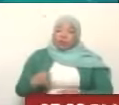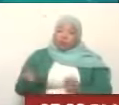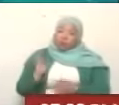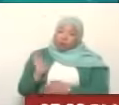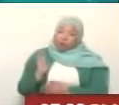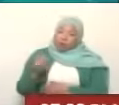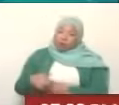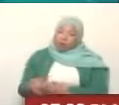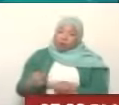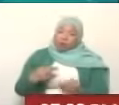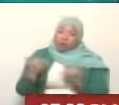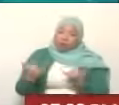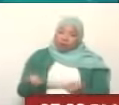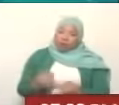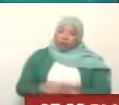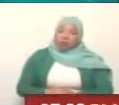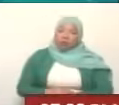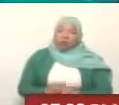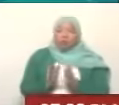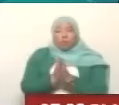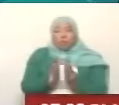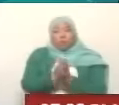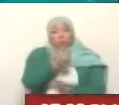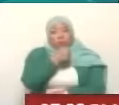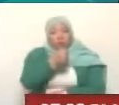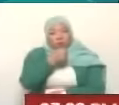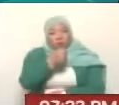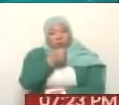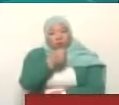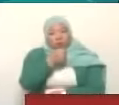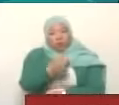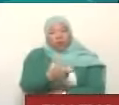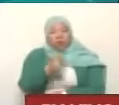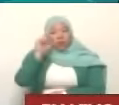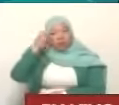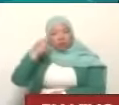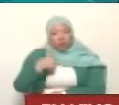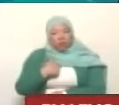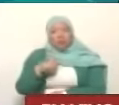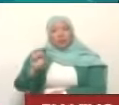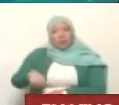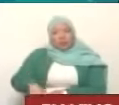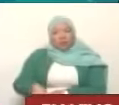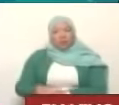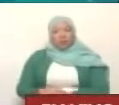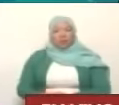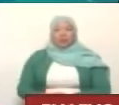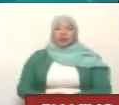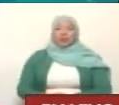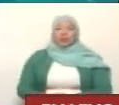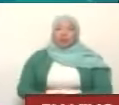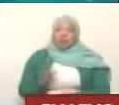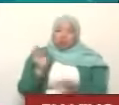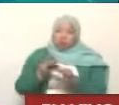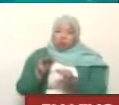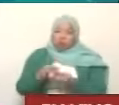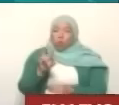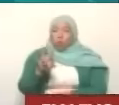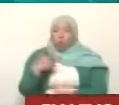很高兴再次见到这总统先生，你可能不记得我，但是我在深圳，你见证下我和马克思部长共同签署了协议。 Estimado presidente, no sé si usted se acuerda de mí. Claro. El año pasado, en septiembre,